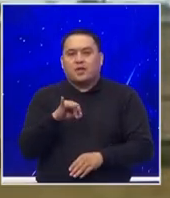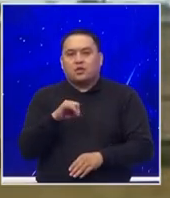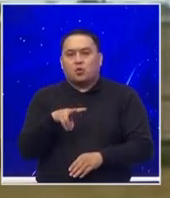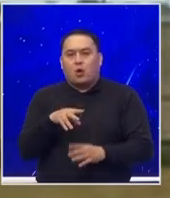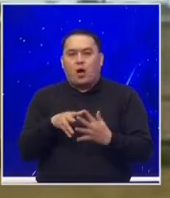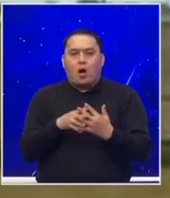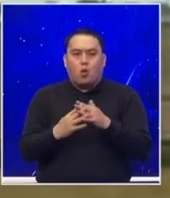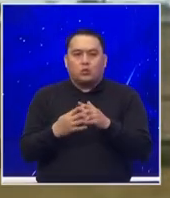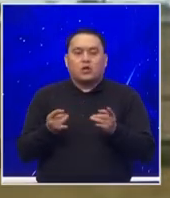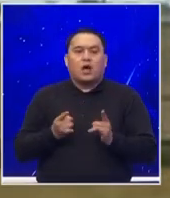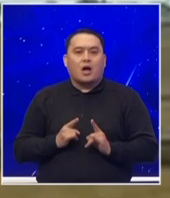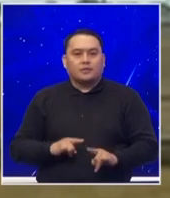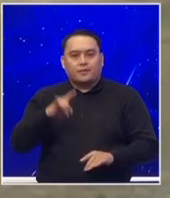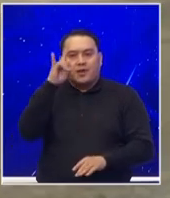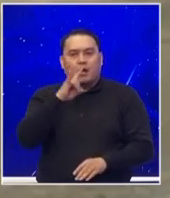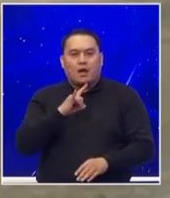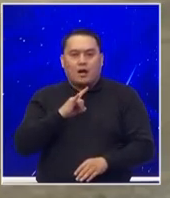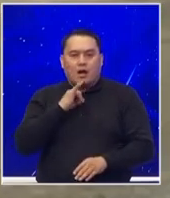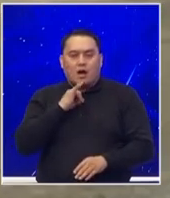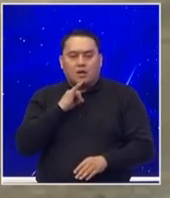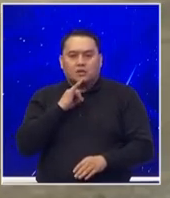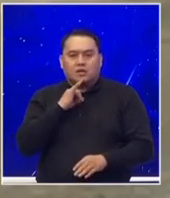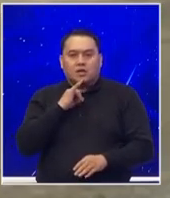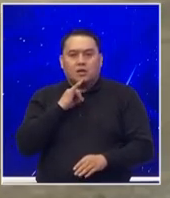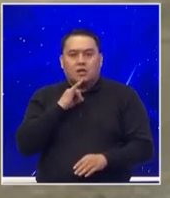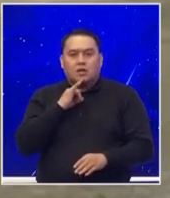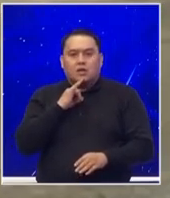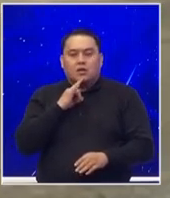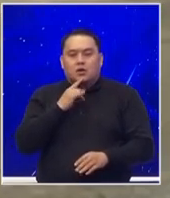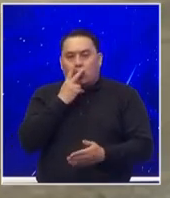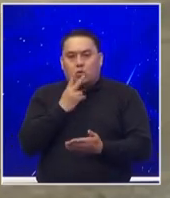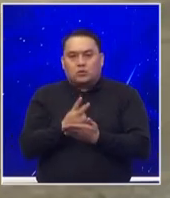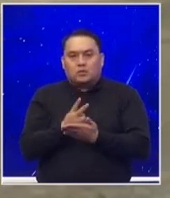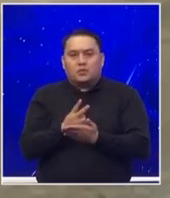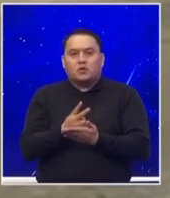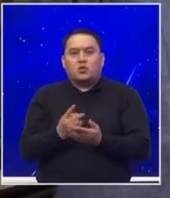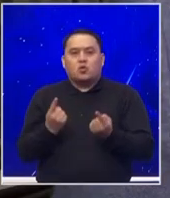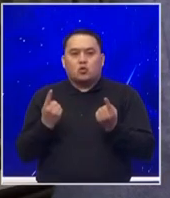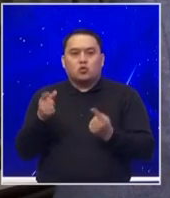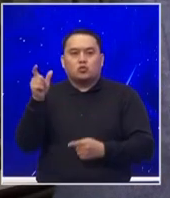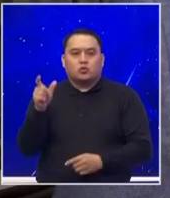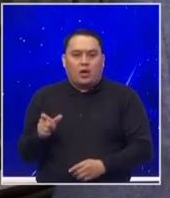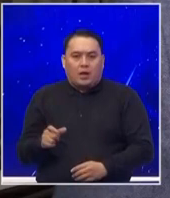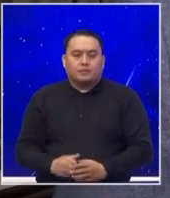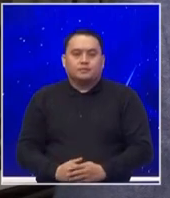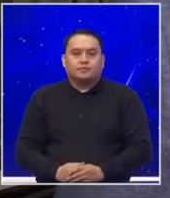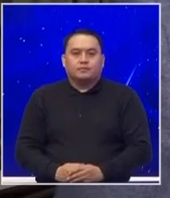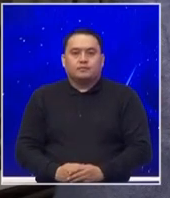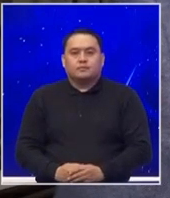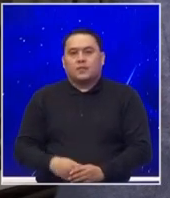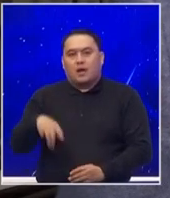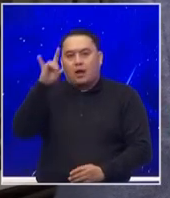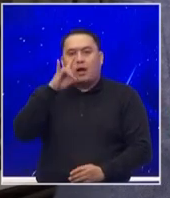дүниеге келген. Ол қазақ поэзиясының көк жиегін кеңейтіп, көркемдік деңгейін биіктеткен тұлға. Сонымен қатар қазақ